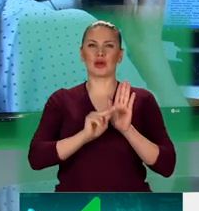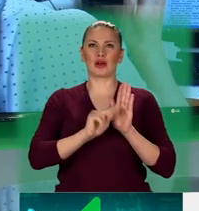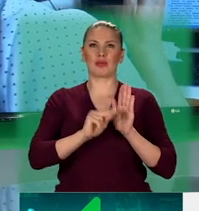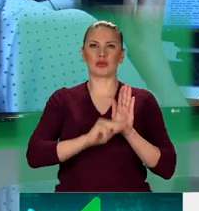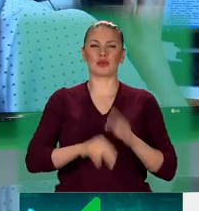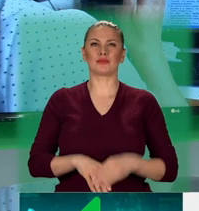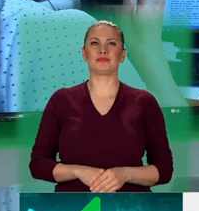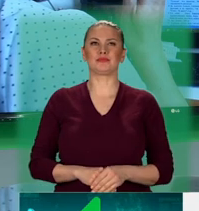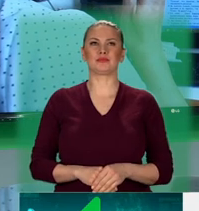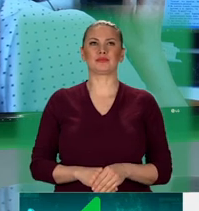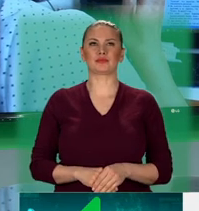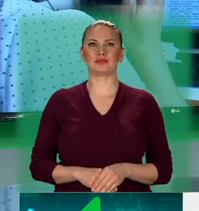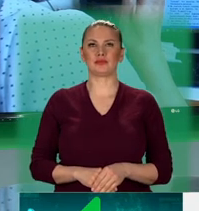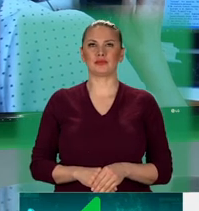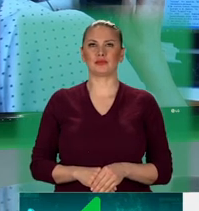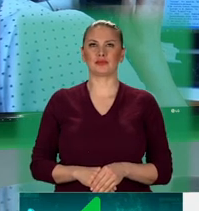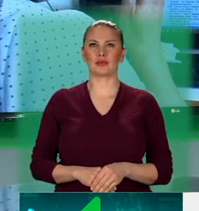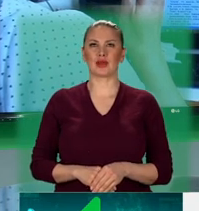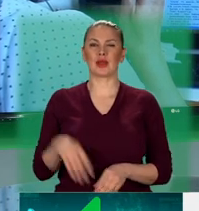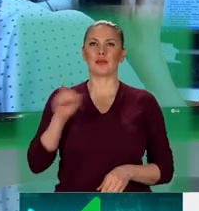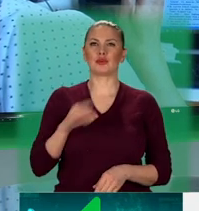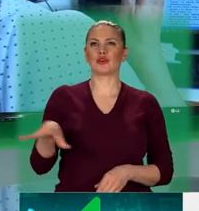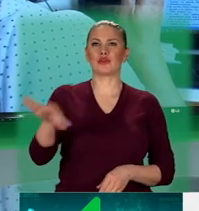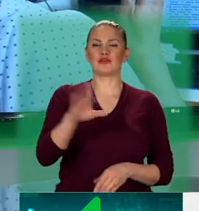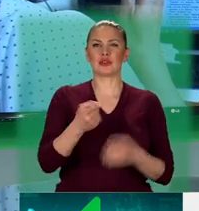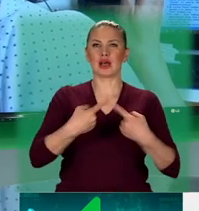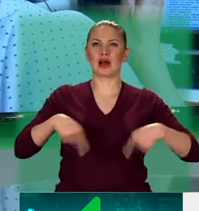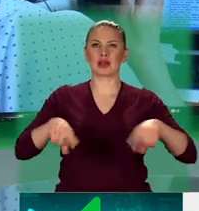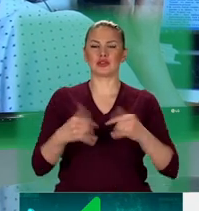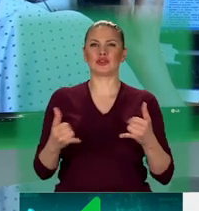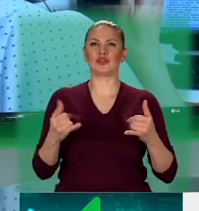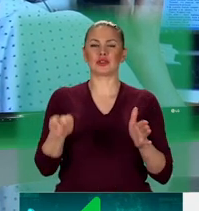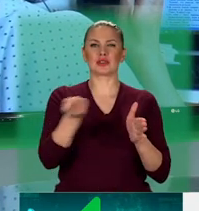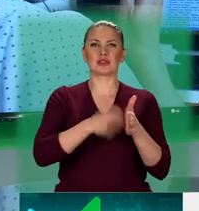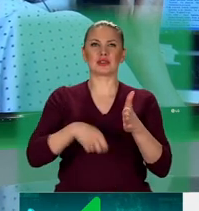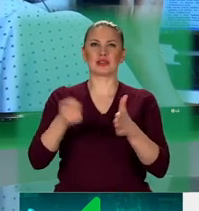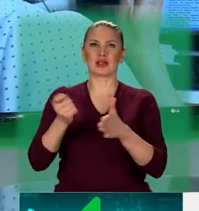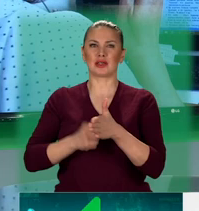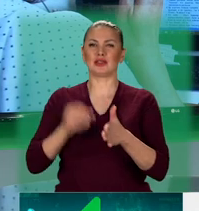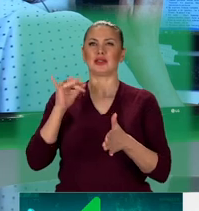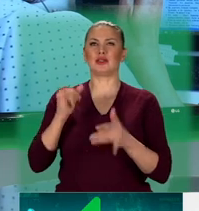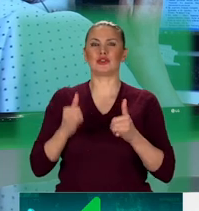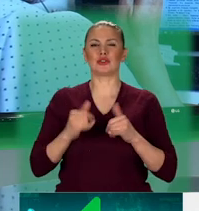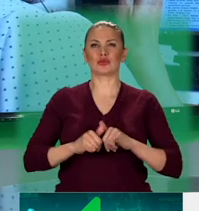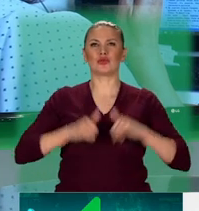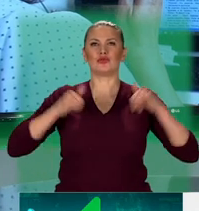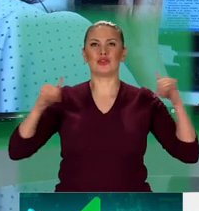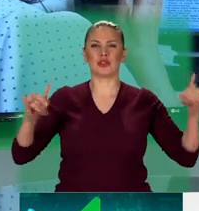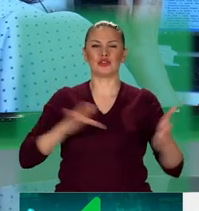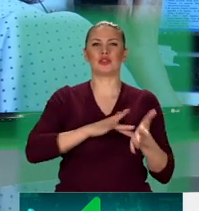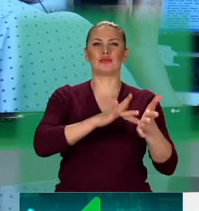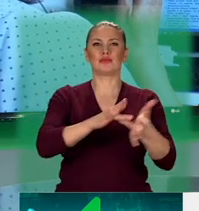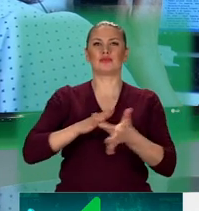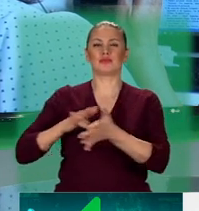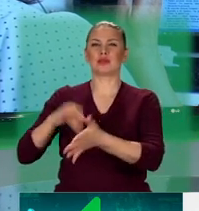зрение читателям доступ в учреждение воспрещен. Но специалисты нашли выход. Они увеличили количество выездов на дом. Стали читать книги и